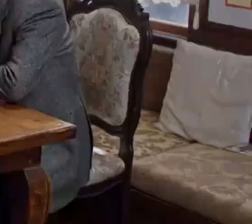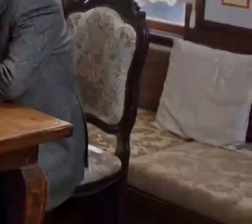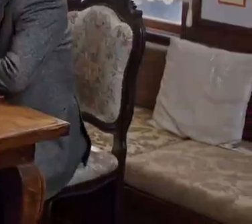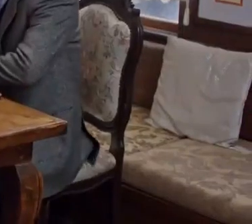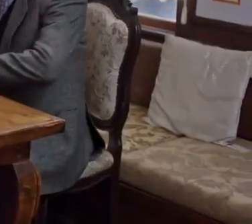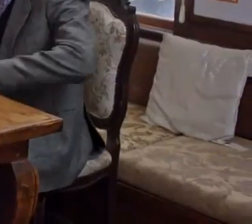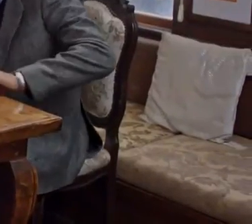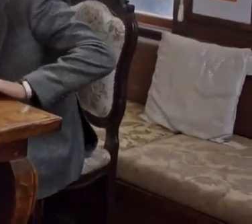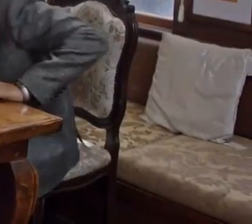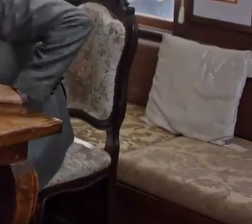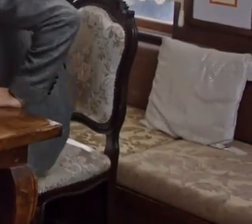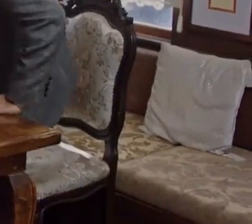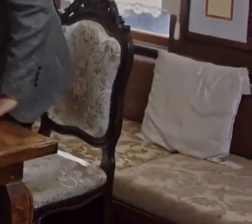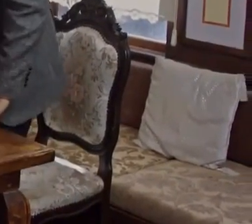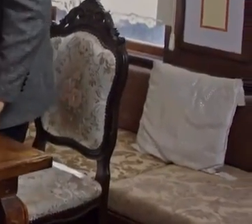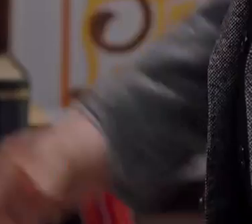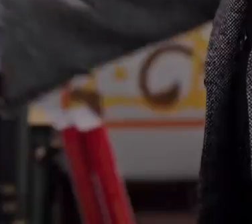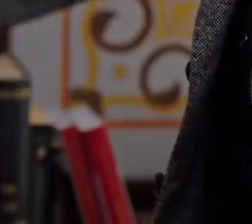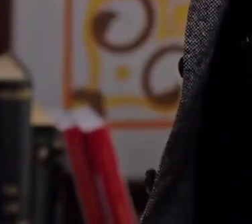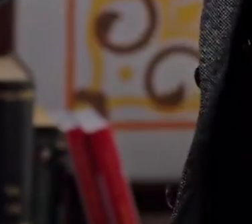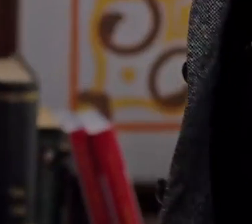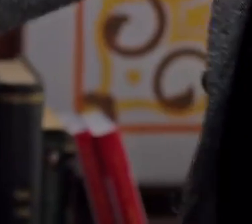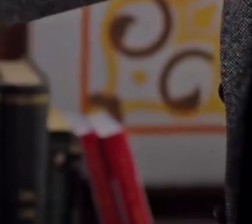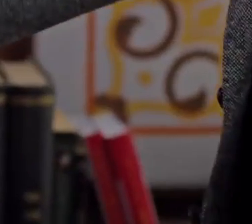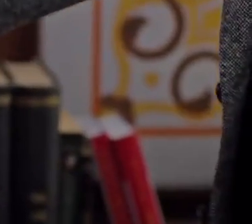Karşılıklı gülümseyen Ejder'le Alev ayağa kalkıp el sıkıştı.